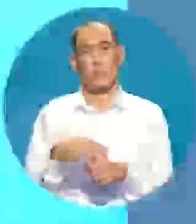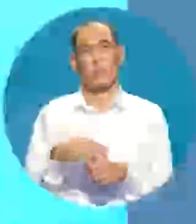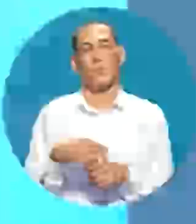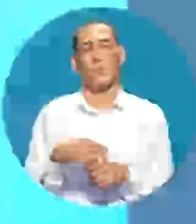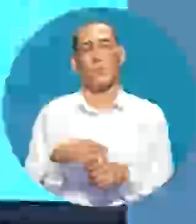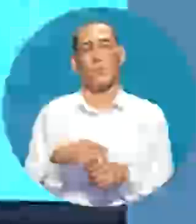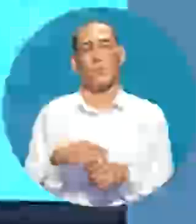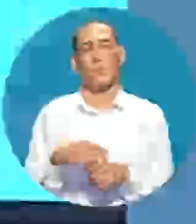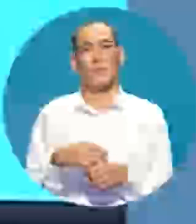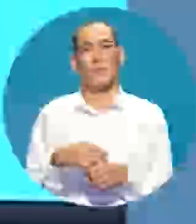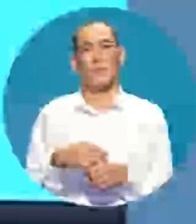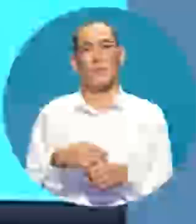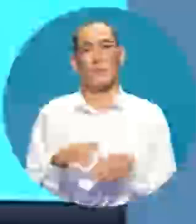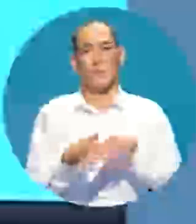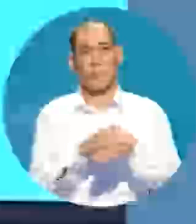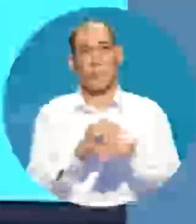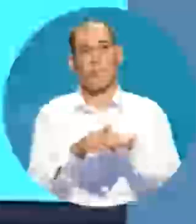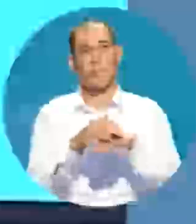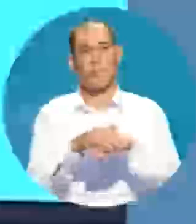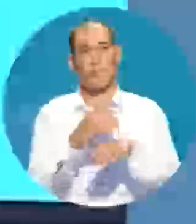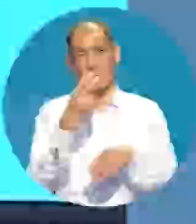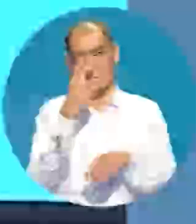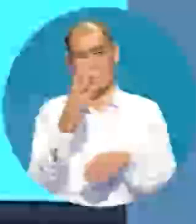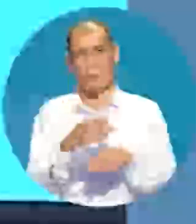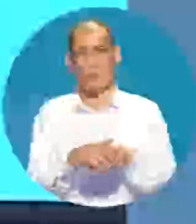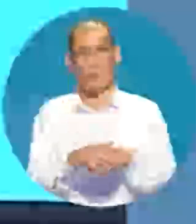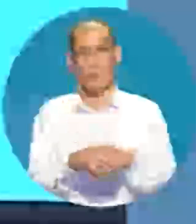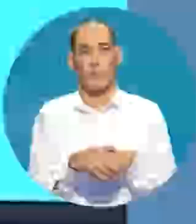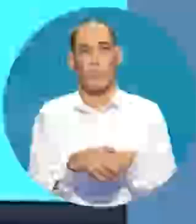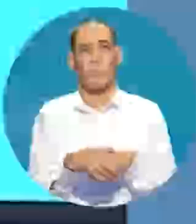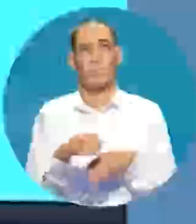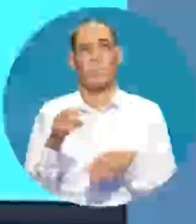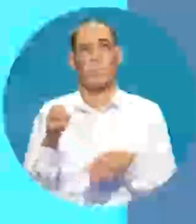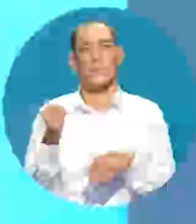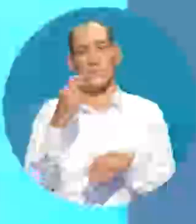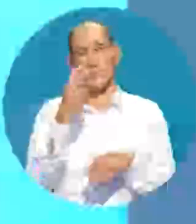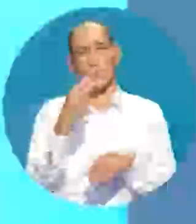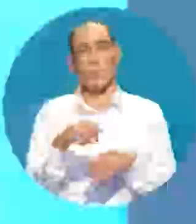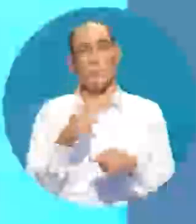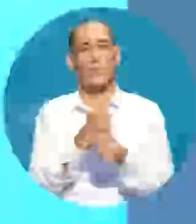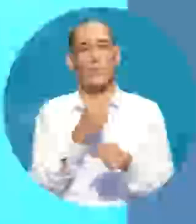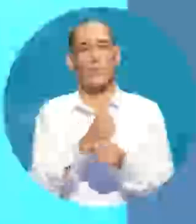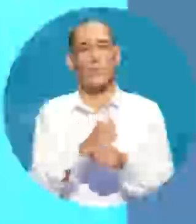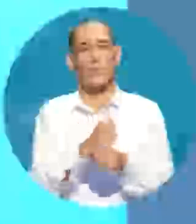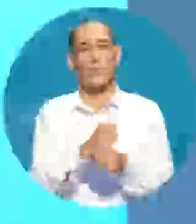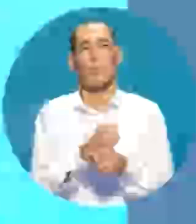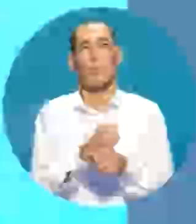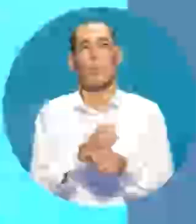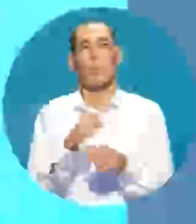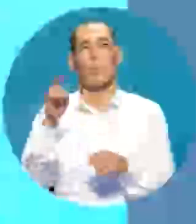Bärekelli. Endi pışıkka qaraymız. Pışıktın körünüsünü üsleu üşün barmaqlarımızdı bügüp,